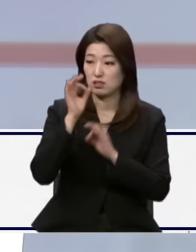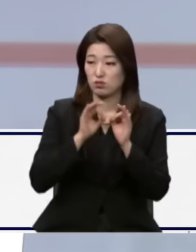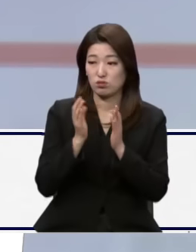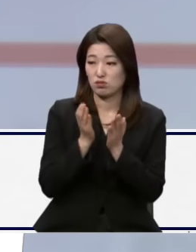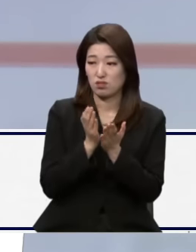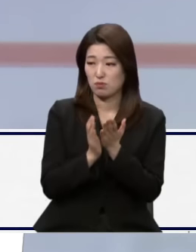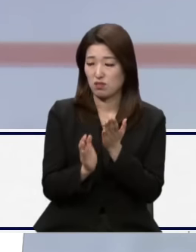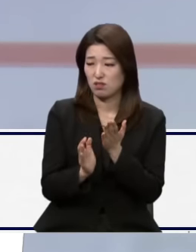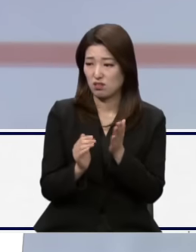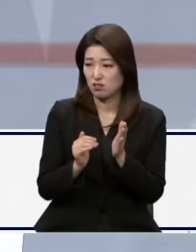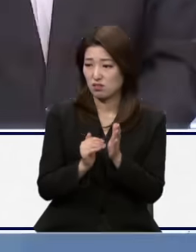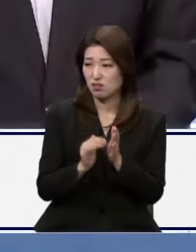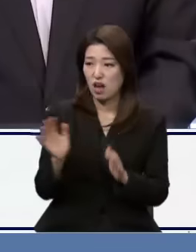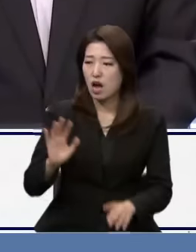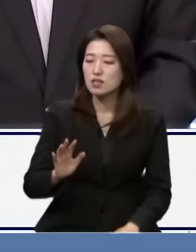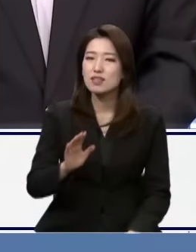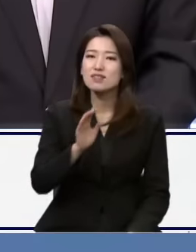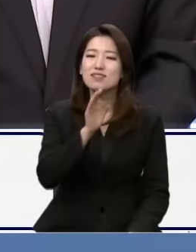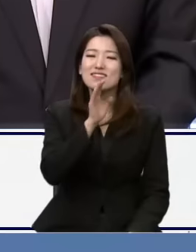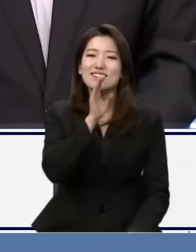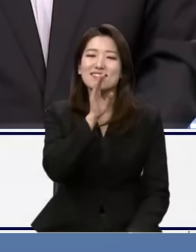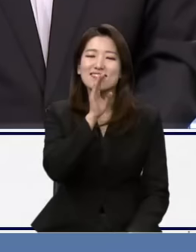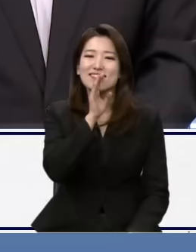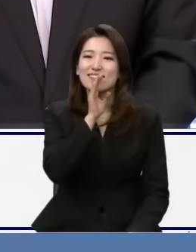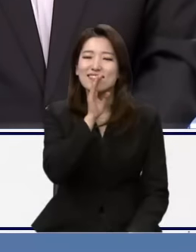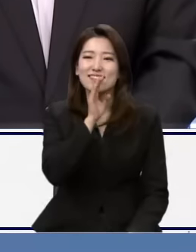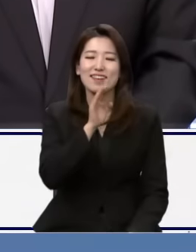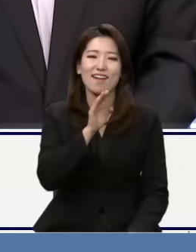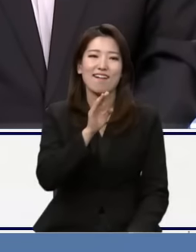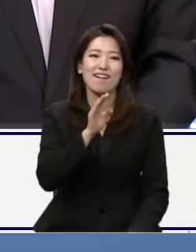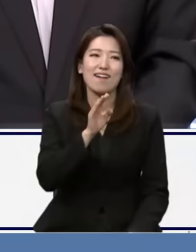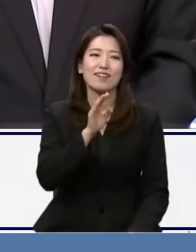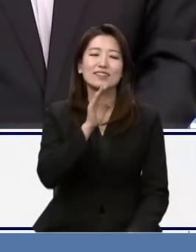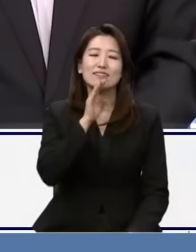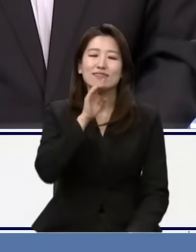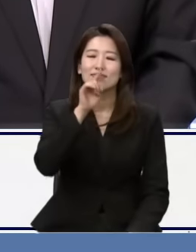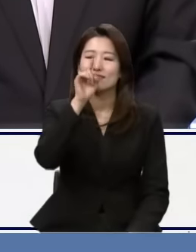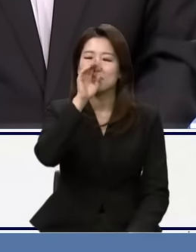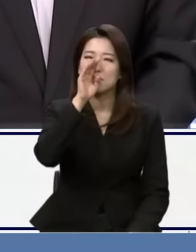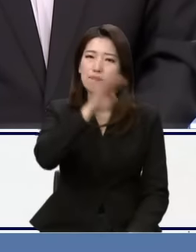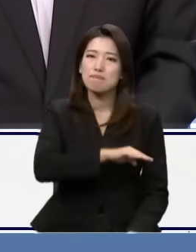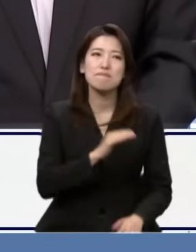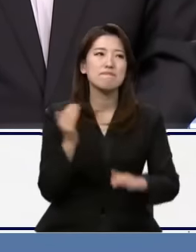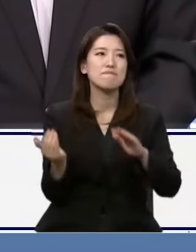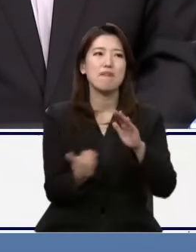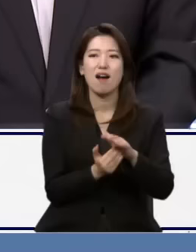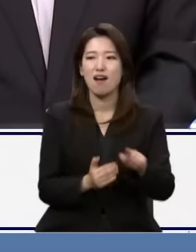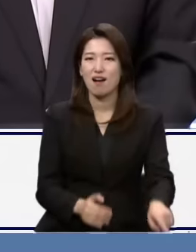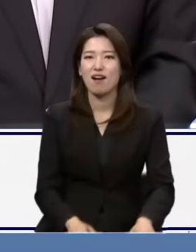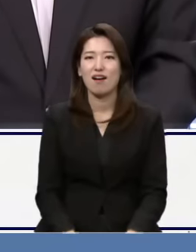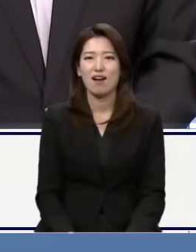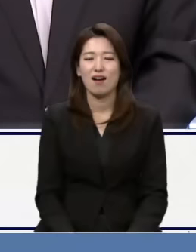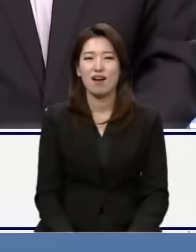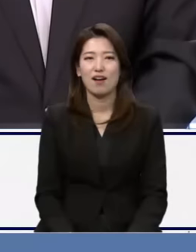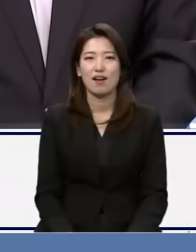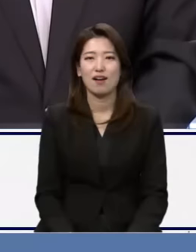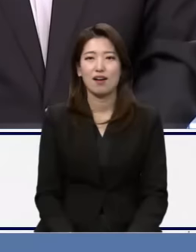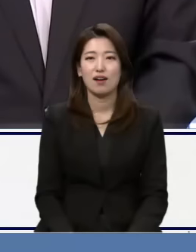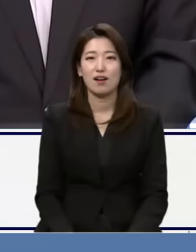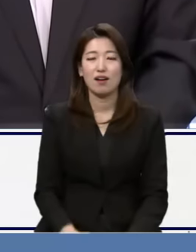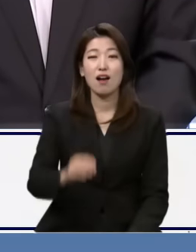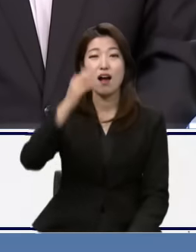정도인가요에이 역대급 망언이 역대급 망언 뭐 여성 사업뿐만 아니라 한국